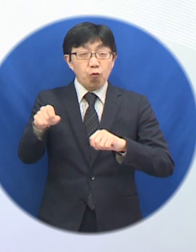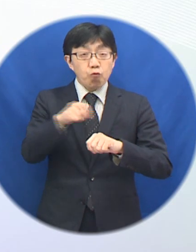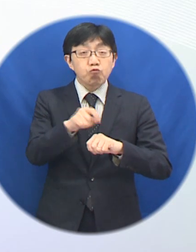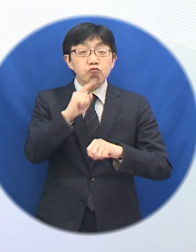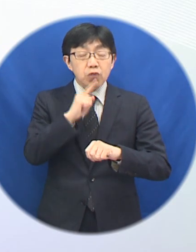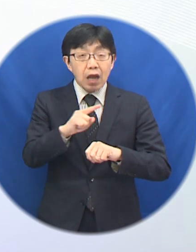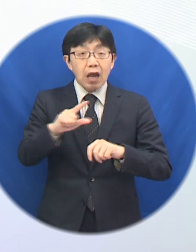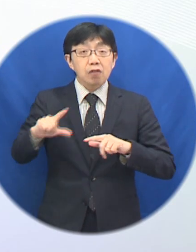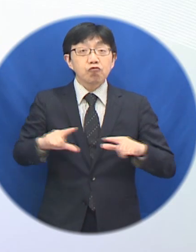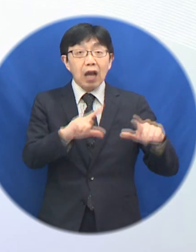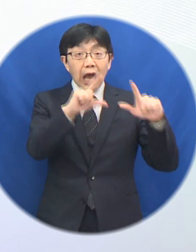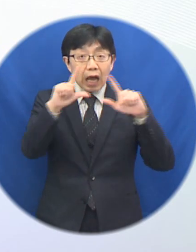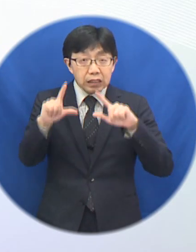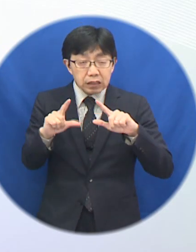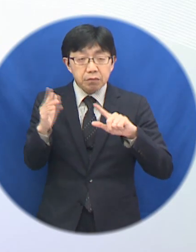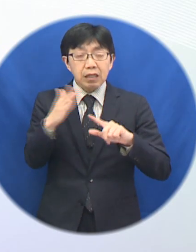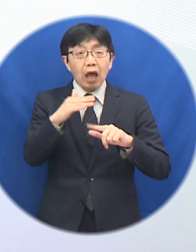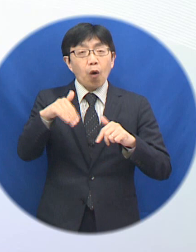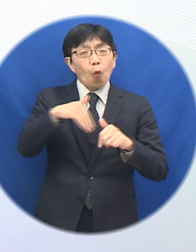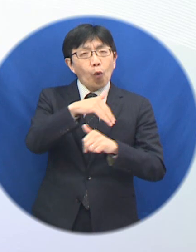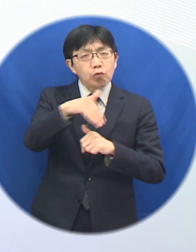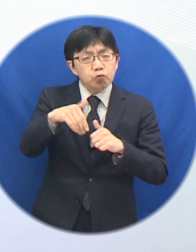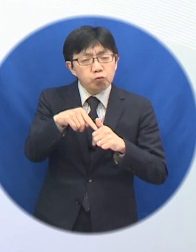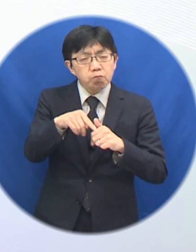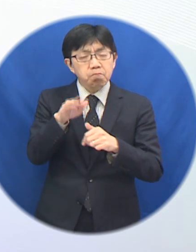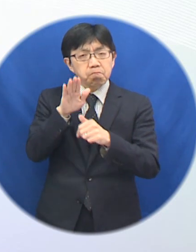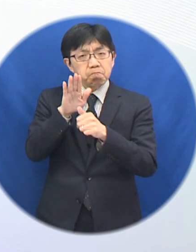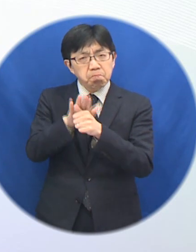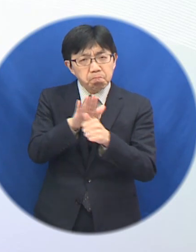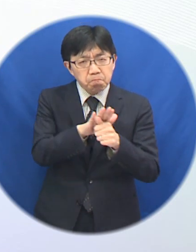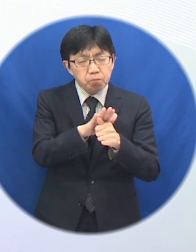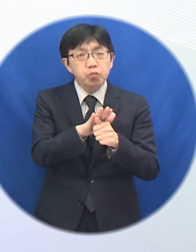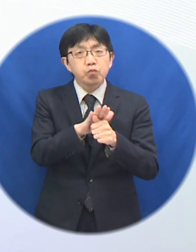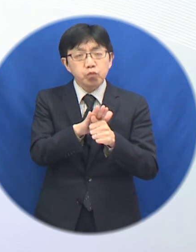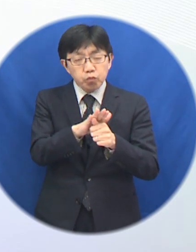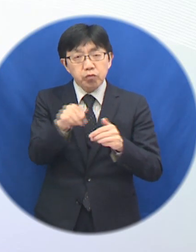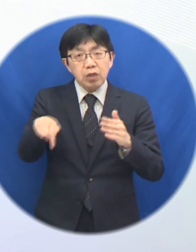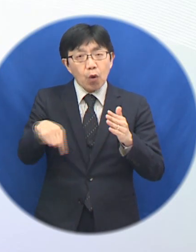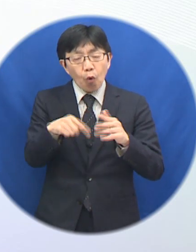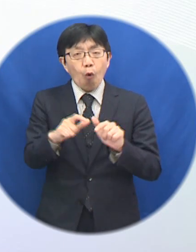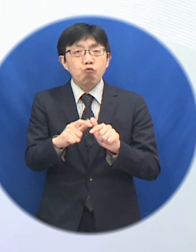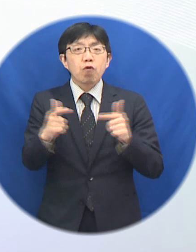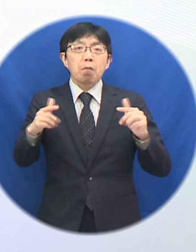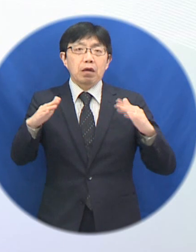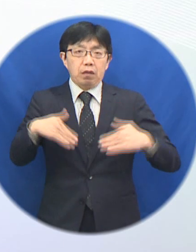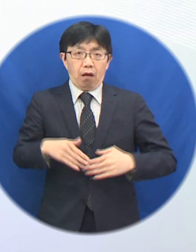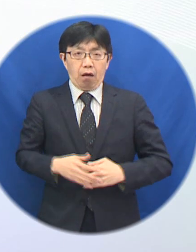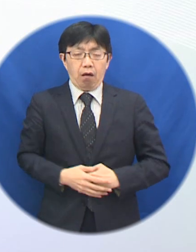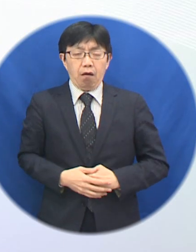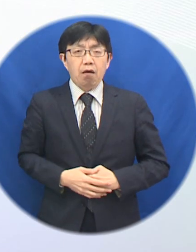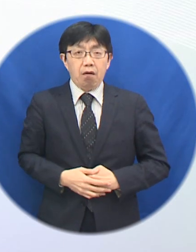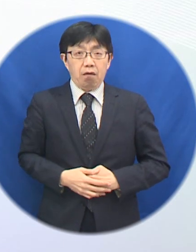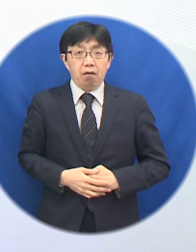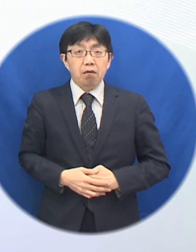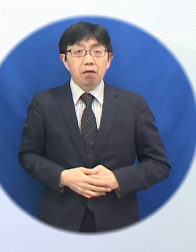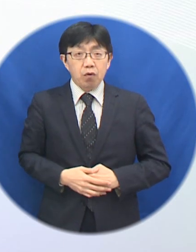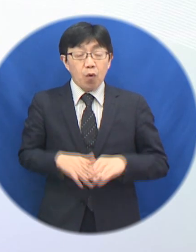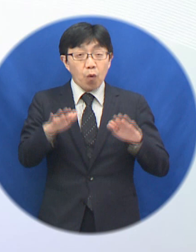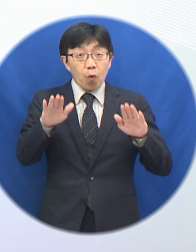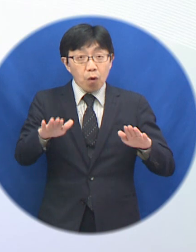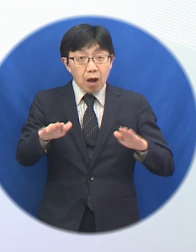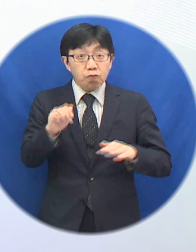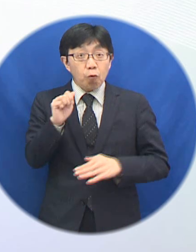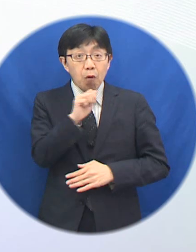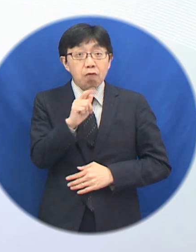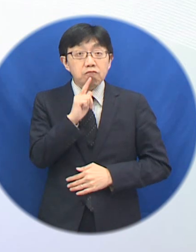の支援ですとか孤立対策など具体的な支援施策を進める内容になっています。はい。今回ご紹介したいのは特